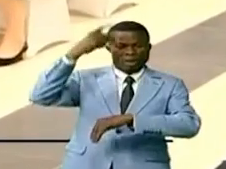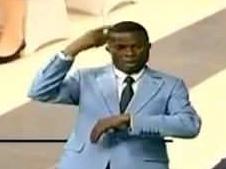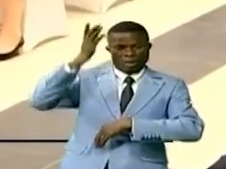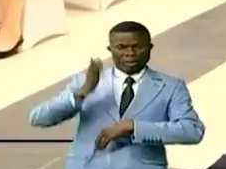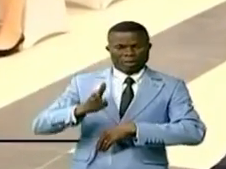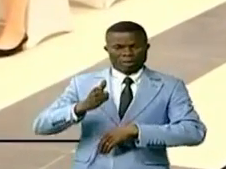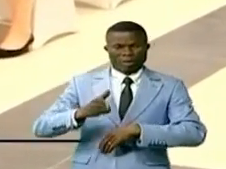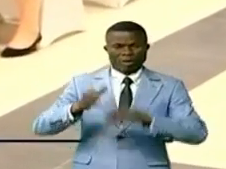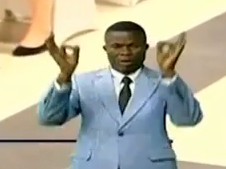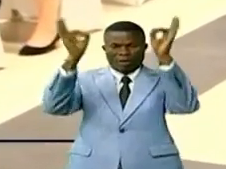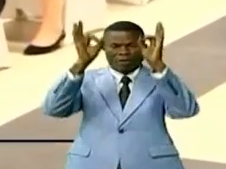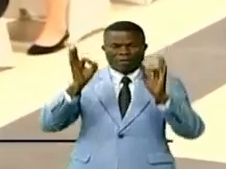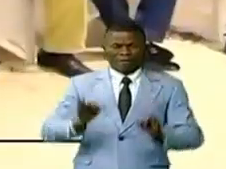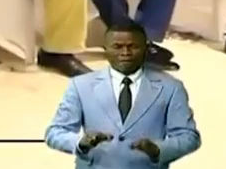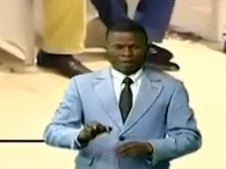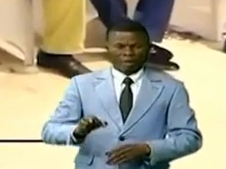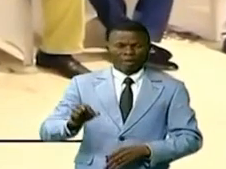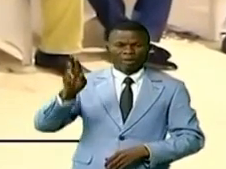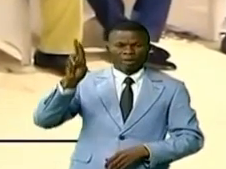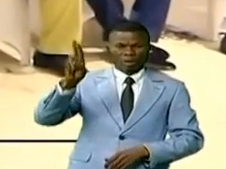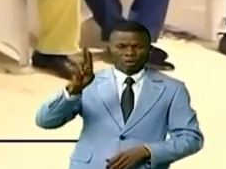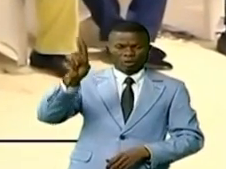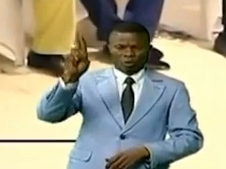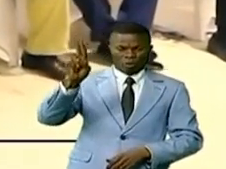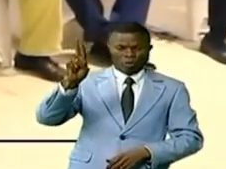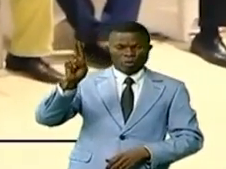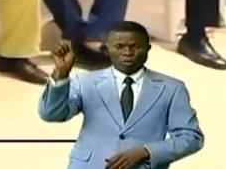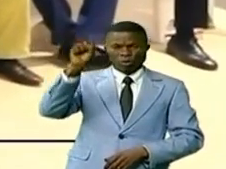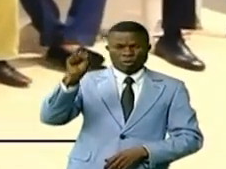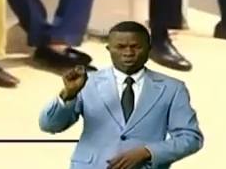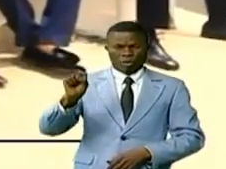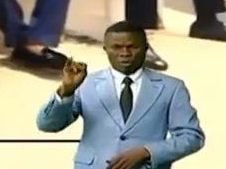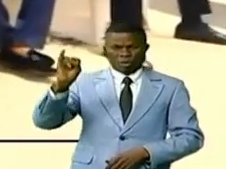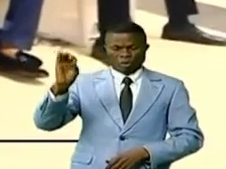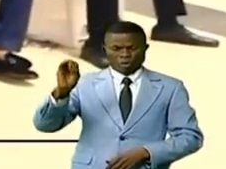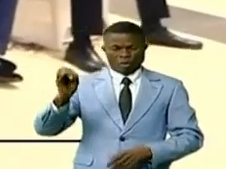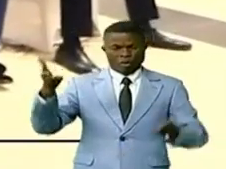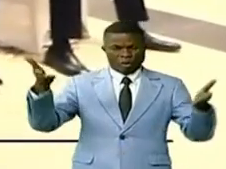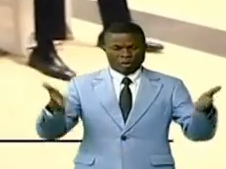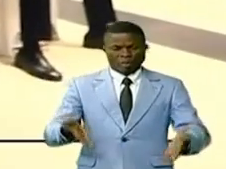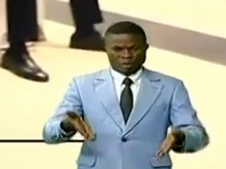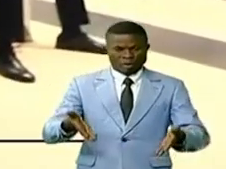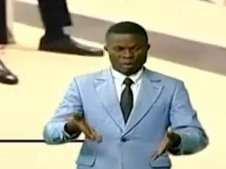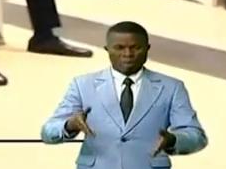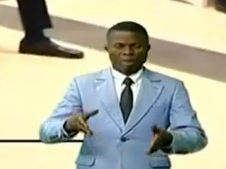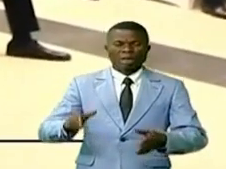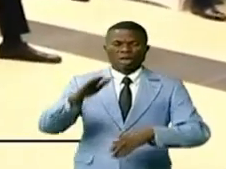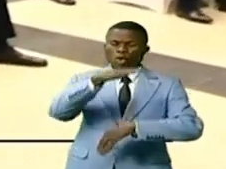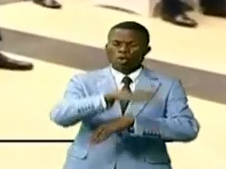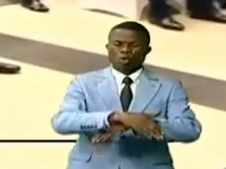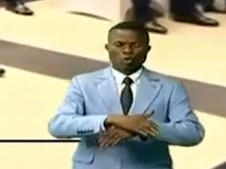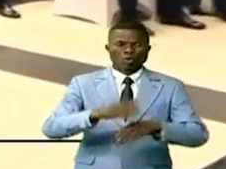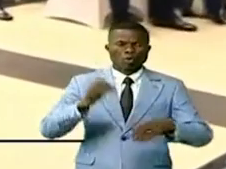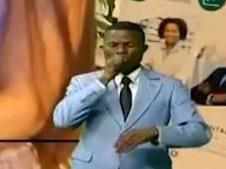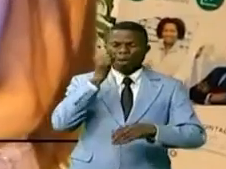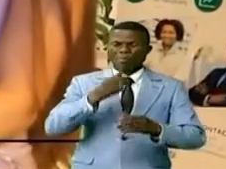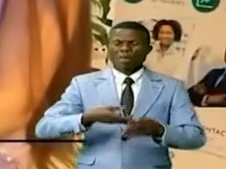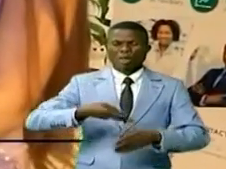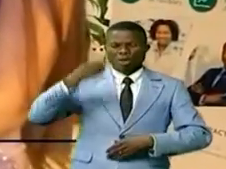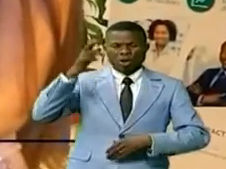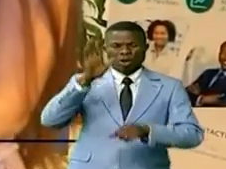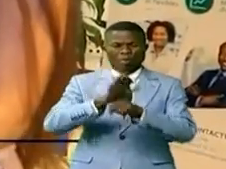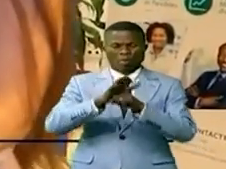la Fédération russe en République démocratique du Congo. Une soirée ponctuée des sonorités russes qui a réuni